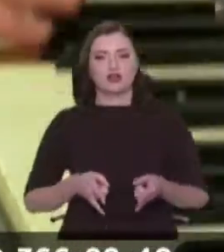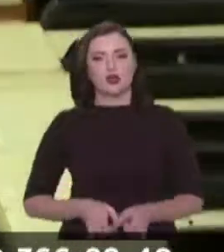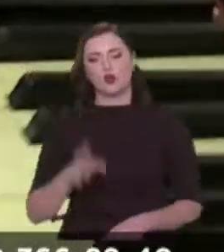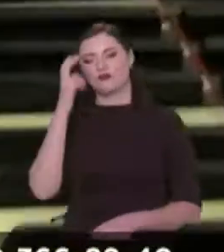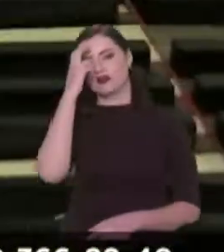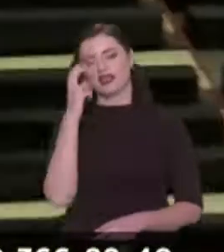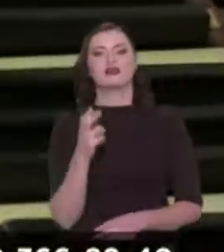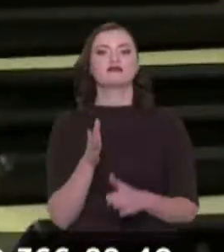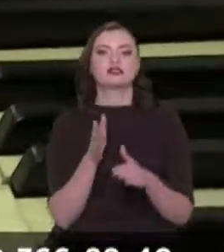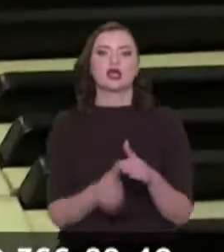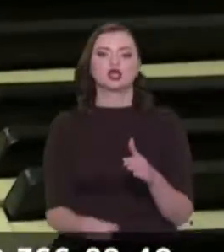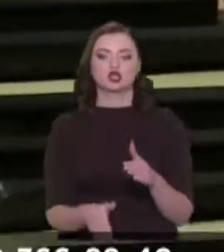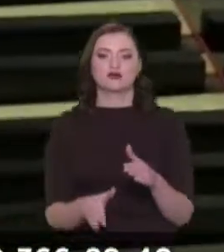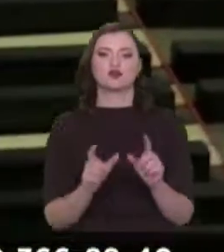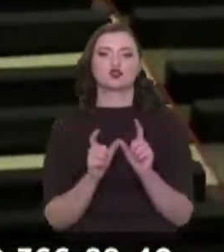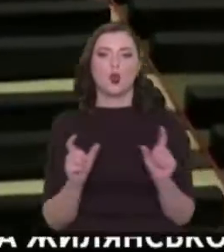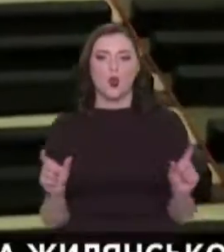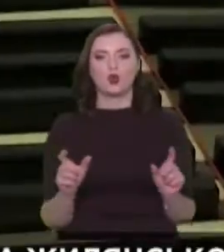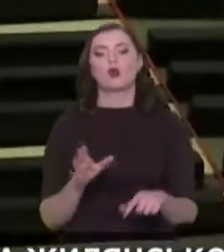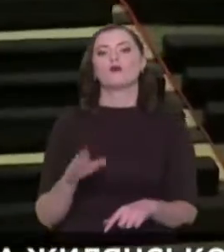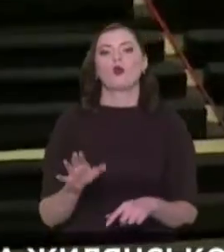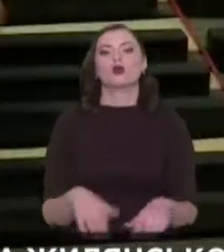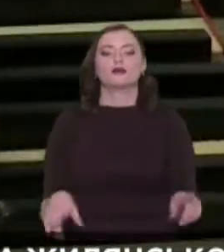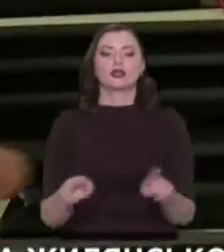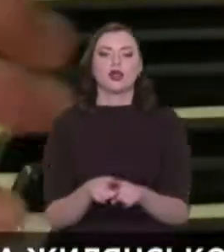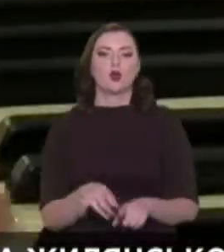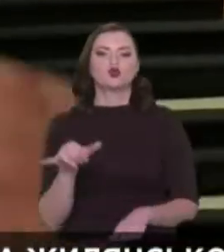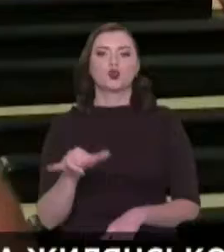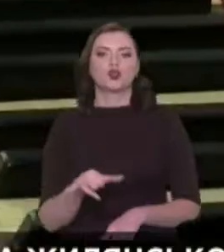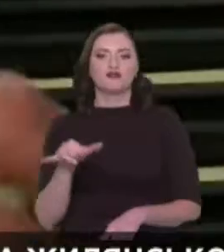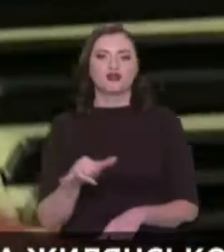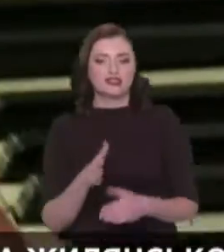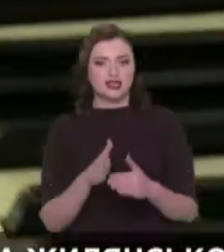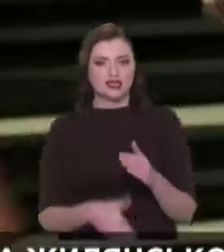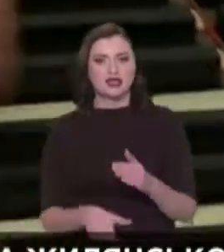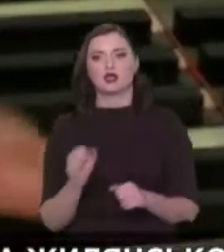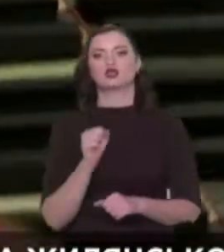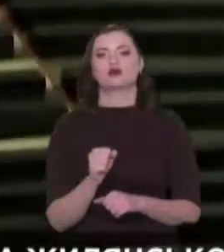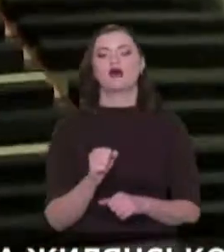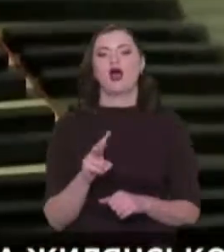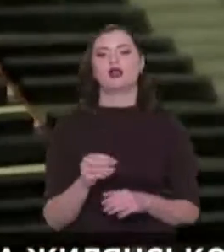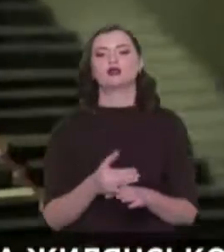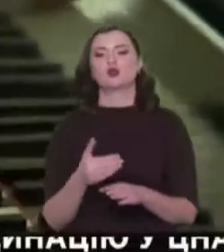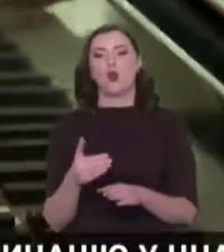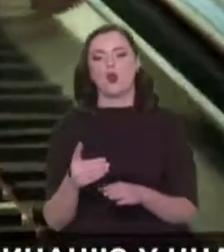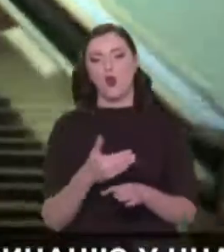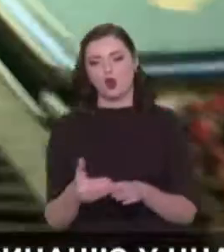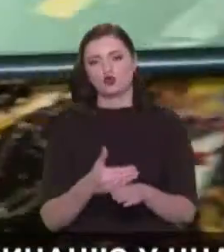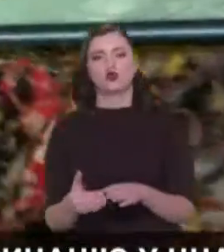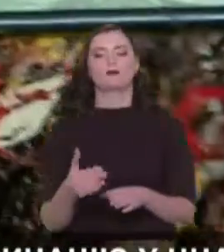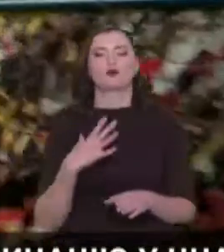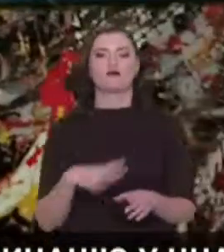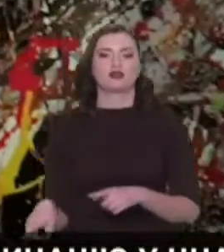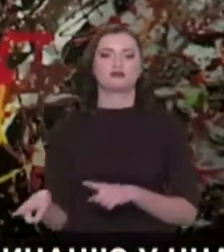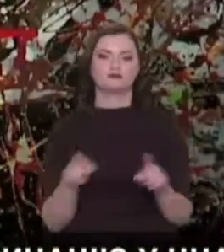він закінчив школу, потім також університет закінчив, але згодом довелося йому переїхати